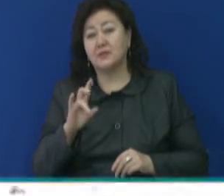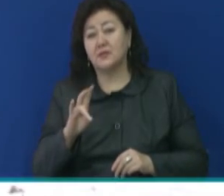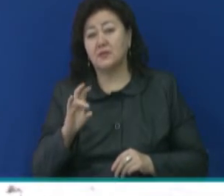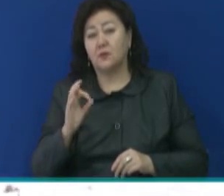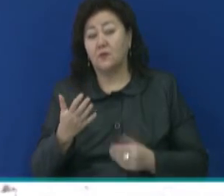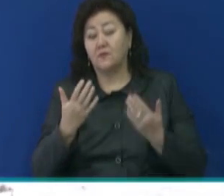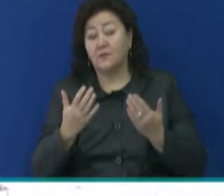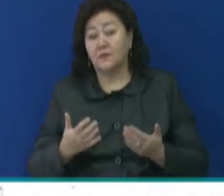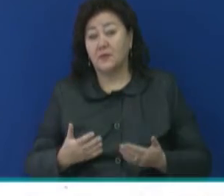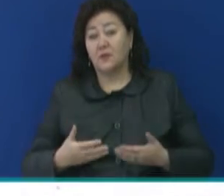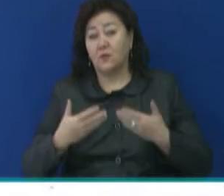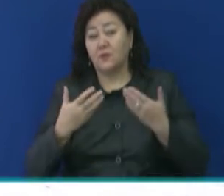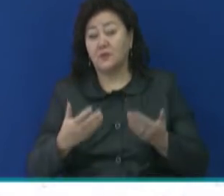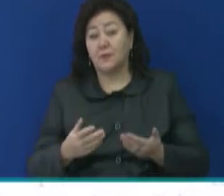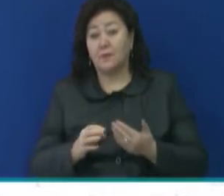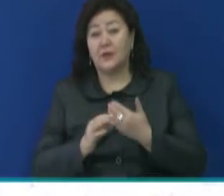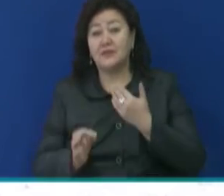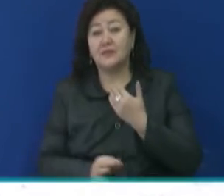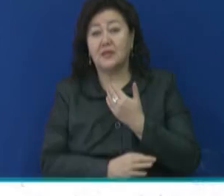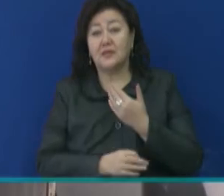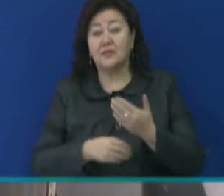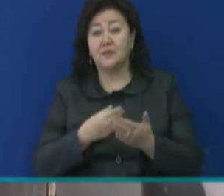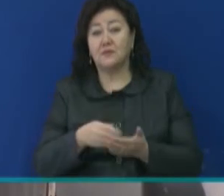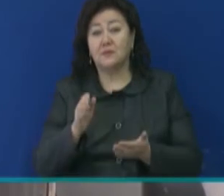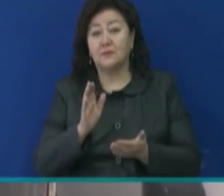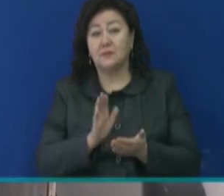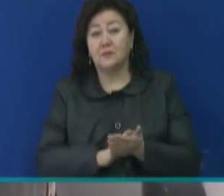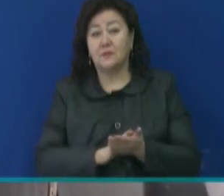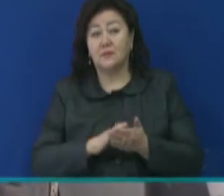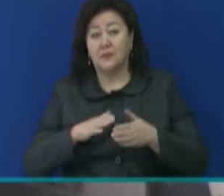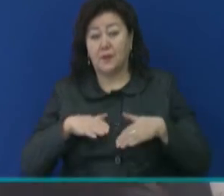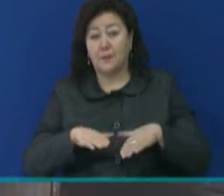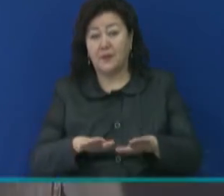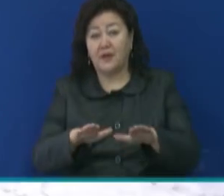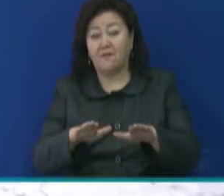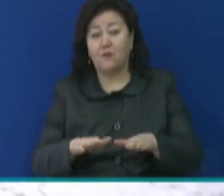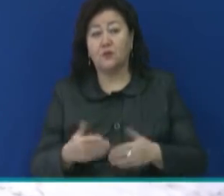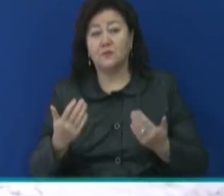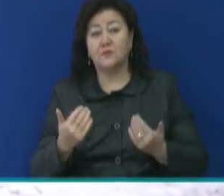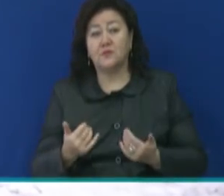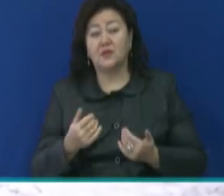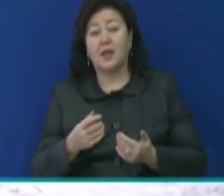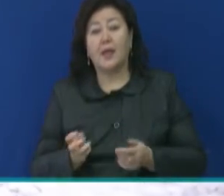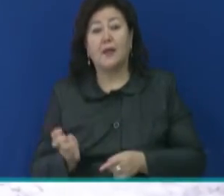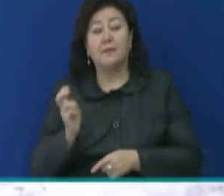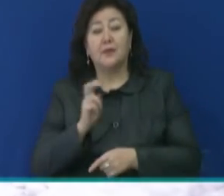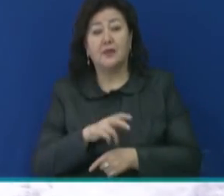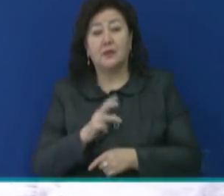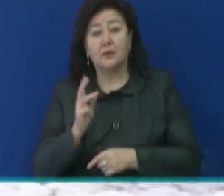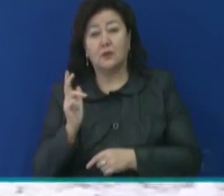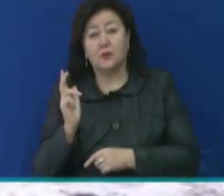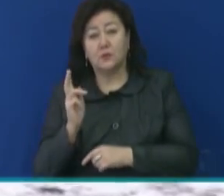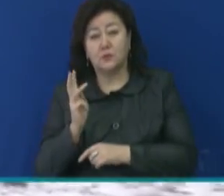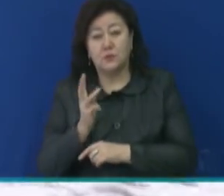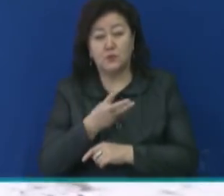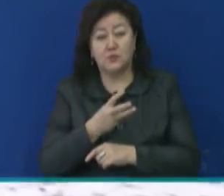честь снимают фильм под названием последний приговор наша Съемочная группа приехала в село жуанды Без карагайского района где проходят съемки последнего приговора